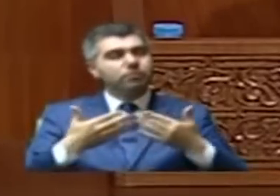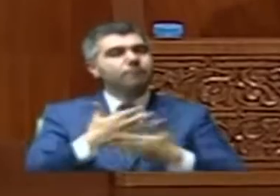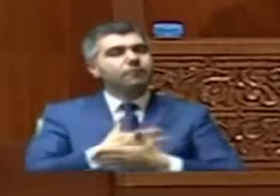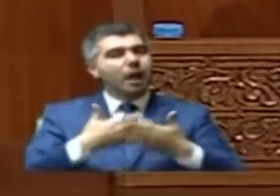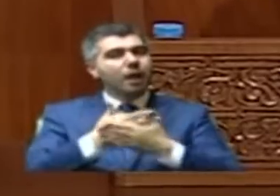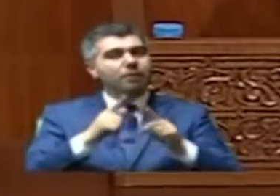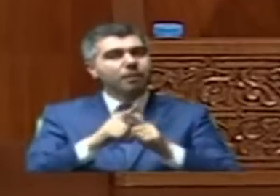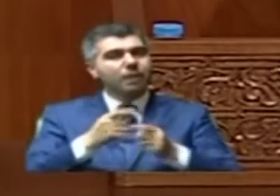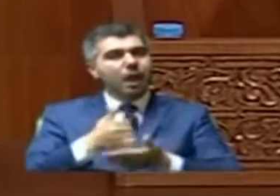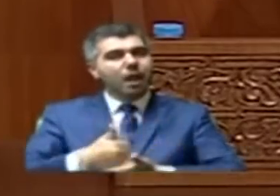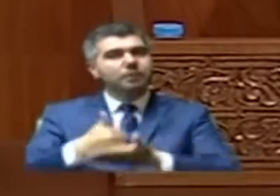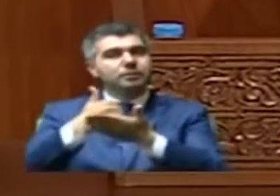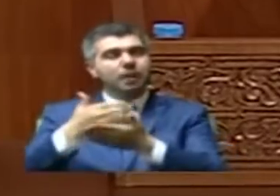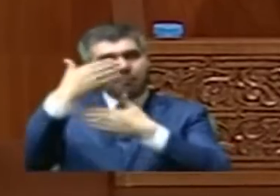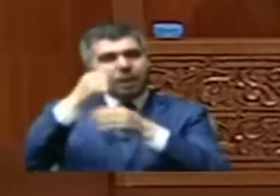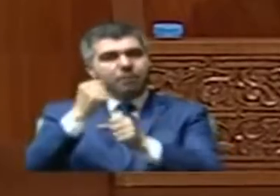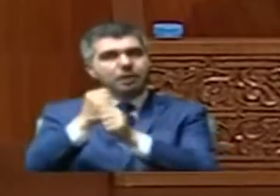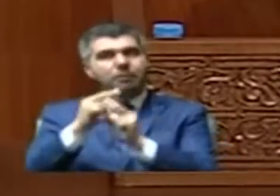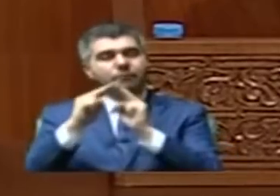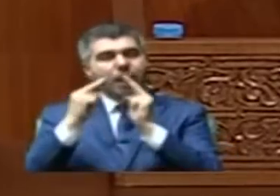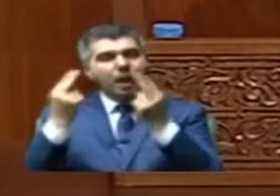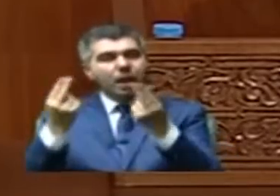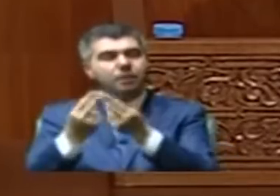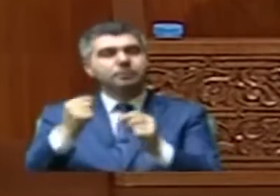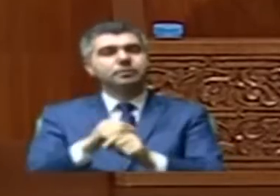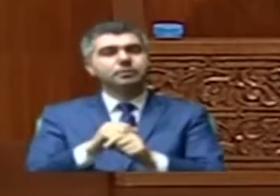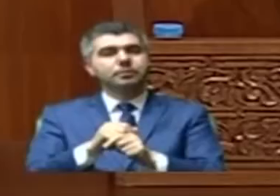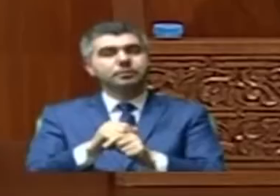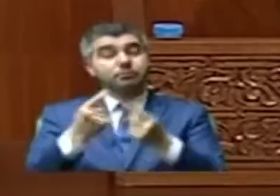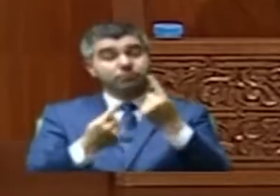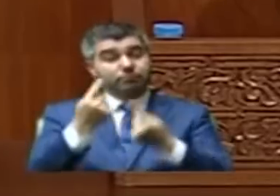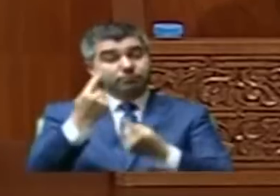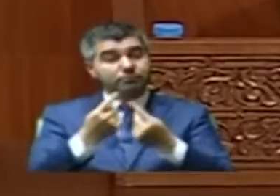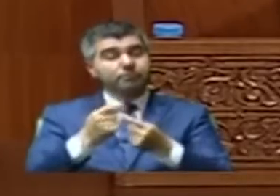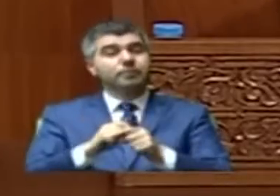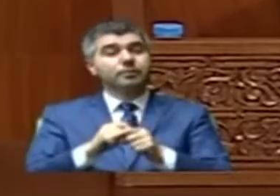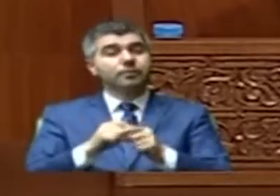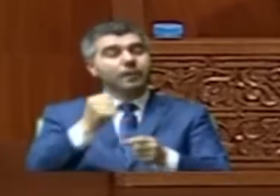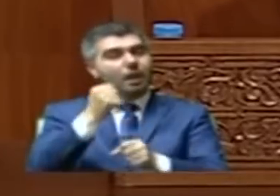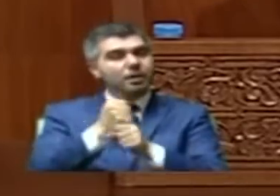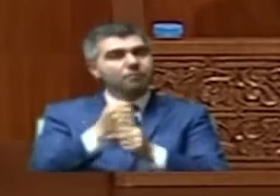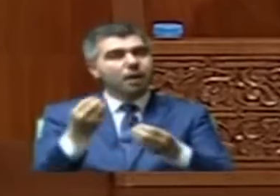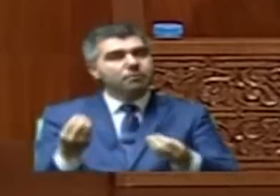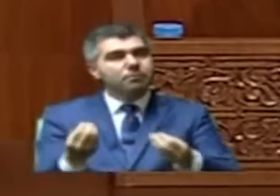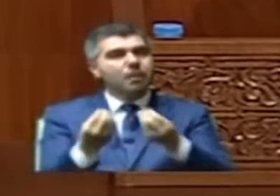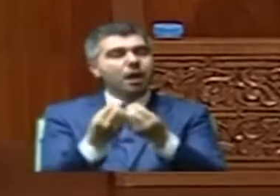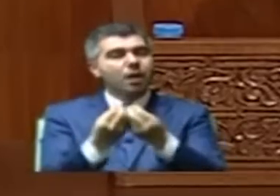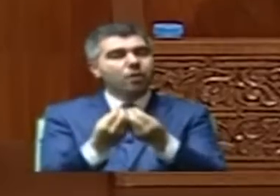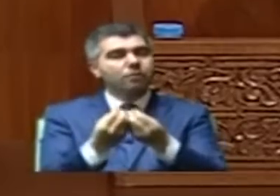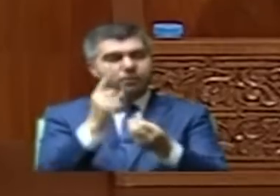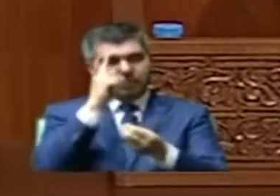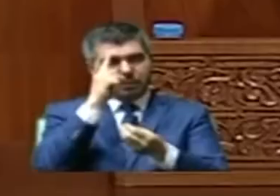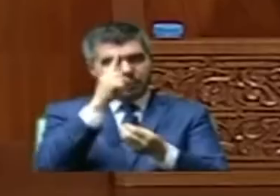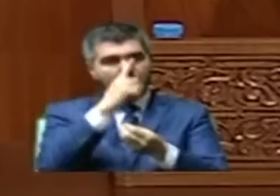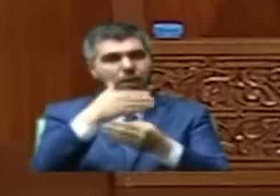إلى المغاربة المقيمين في الخارج العالم، ونخدموا معهم، ونحن سنحاول